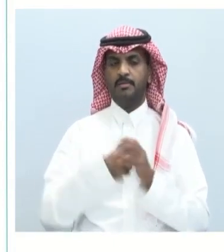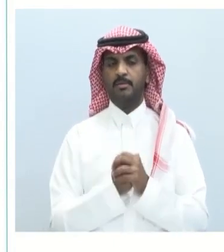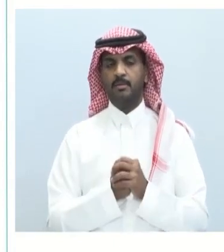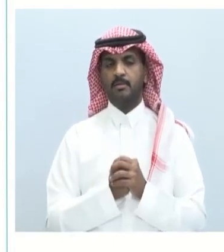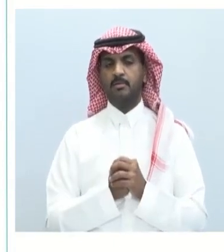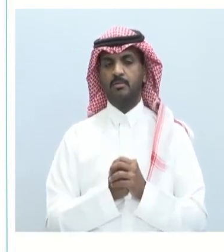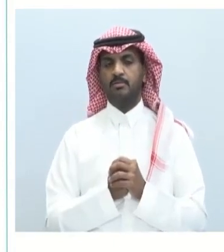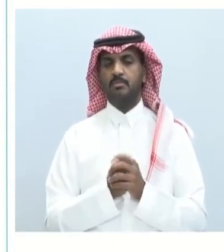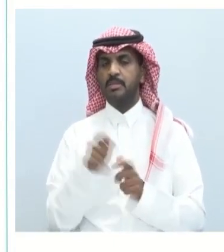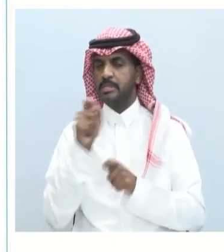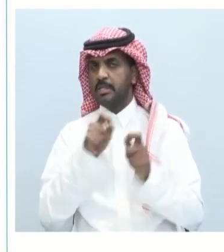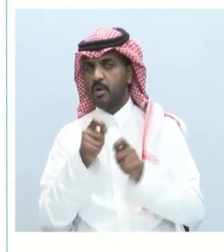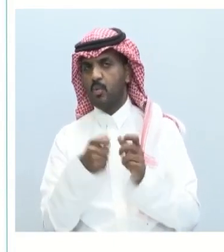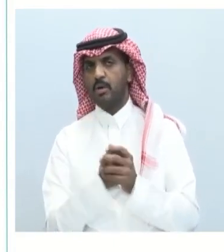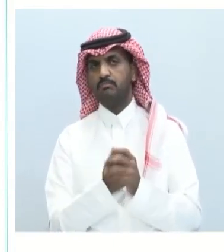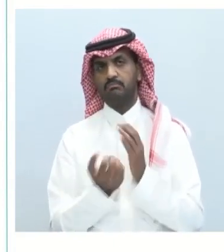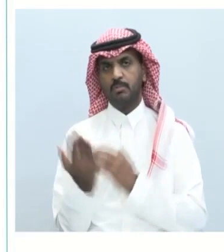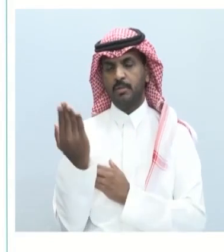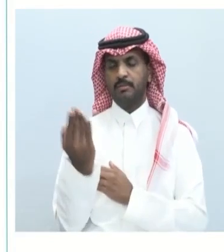وتنسيقها وطباعتها